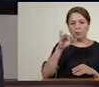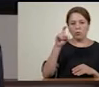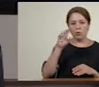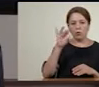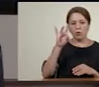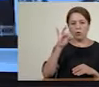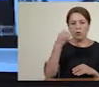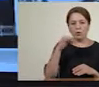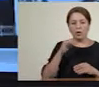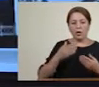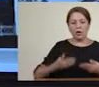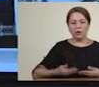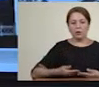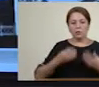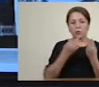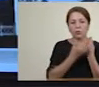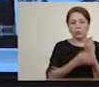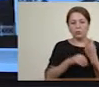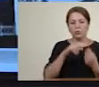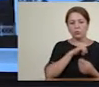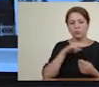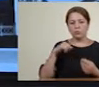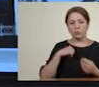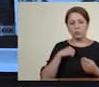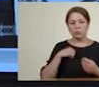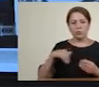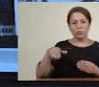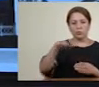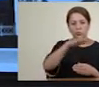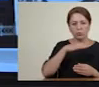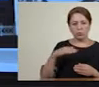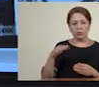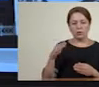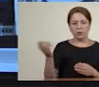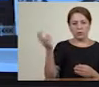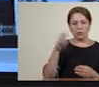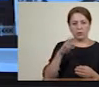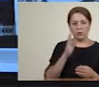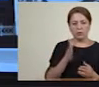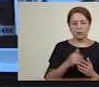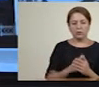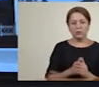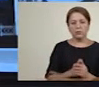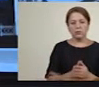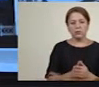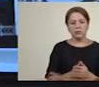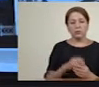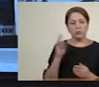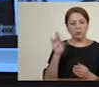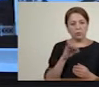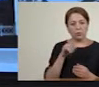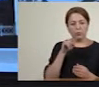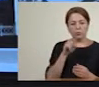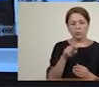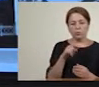hayotining so'ngida o'z yurtiga qaytishga qaror qiladi. Lekin uni